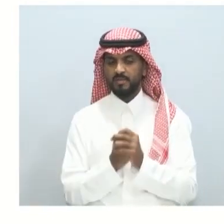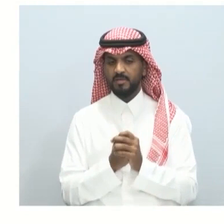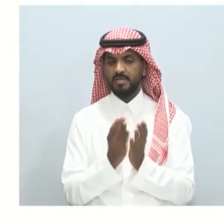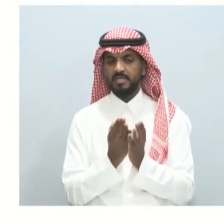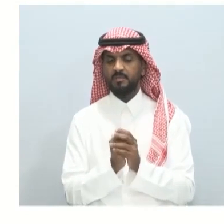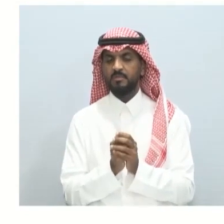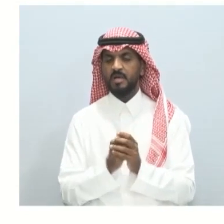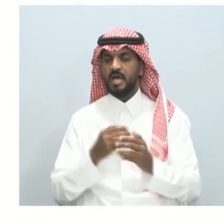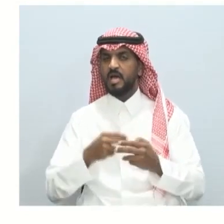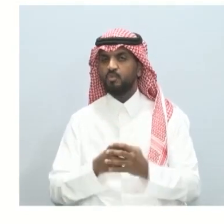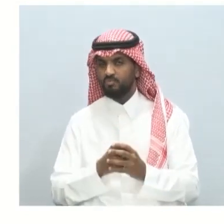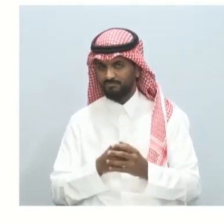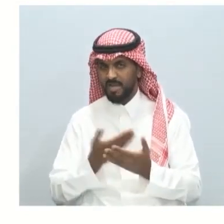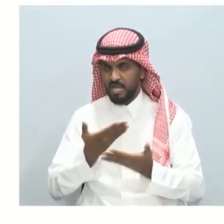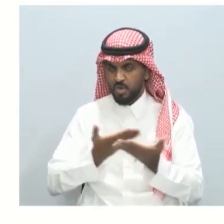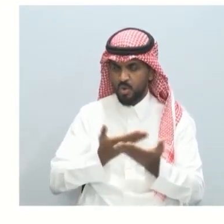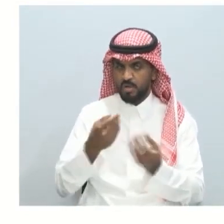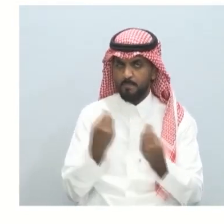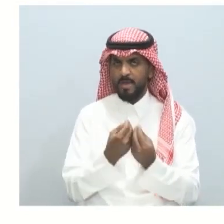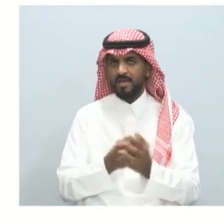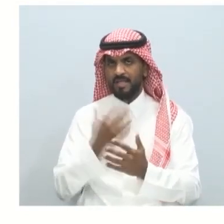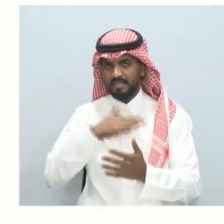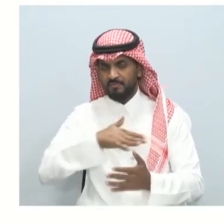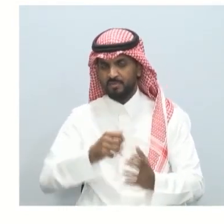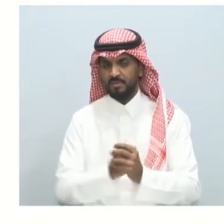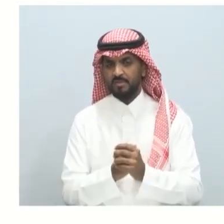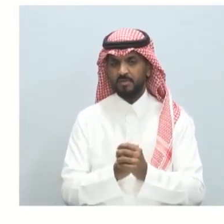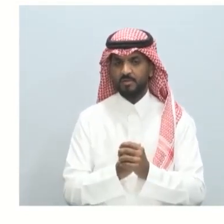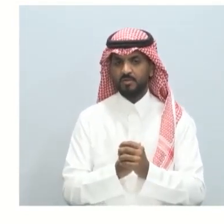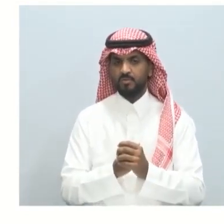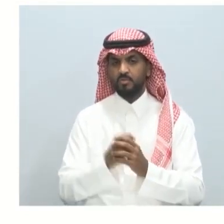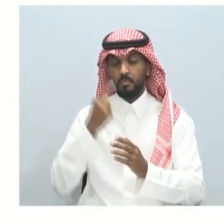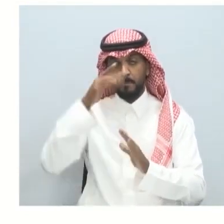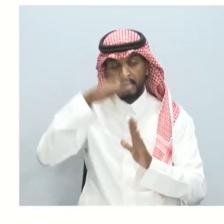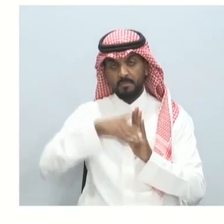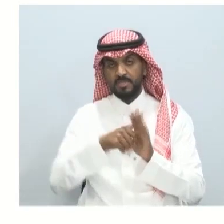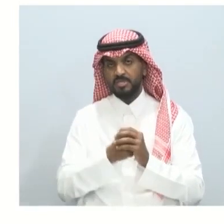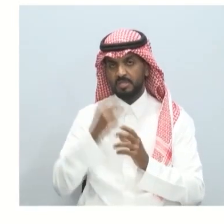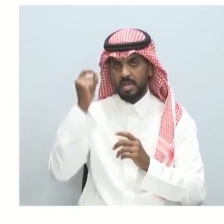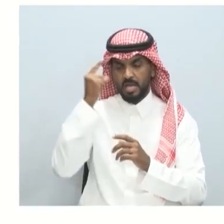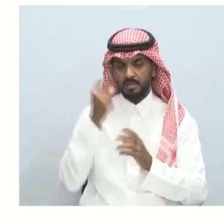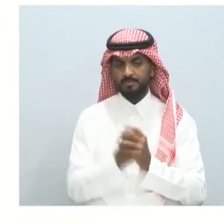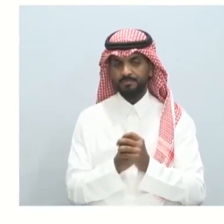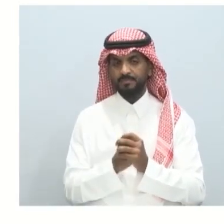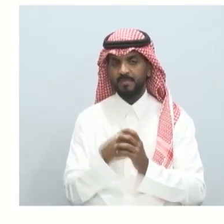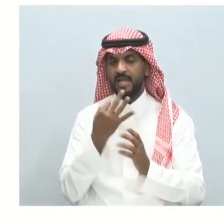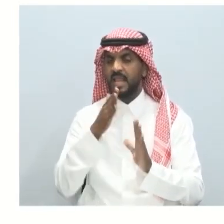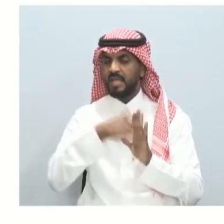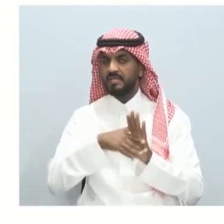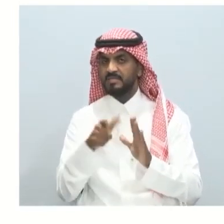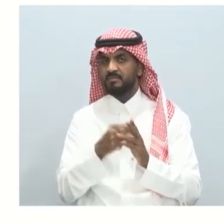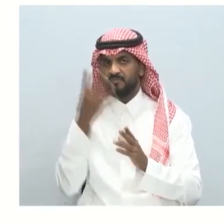الحوار مع الطفل لاحظ هنا برمجه العقل ما التعليق علق على النص بحسب فهمك